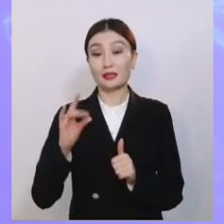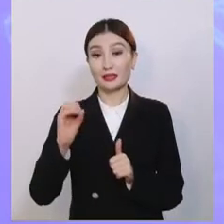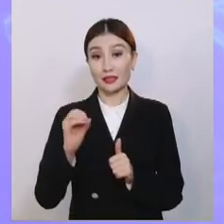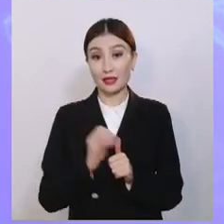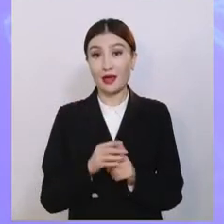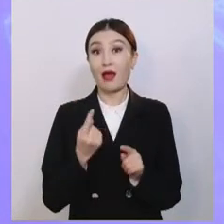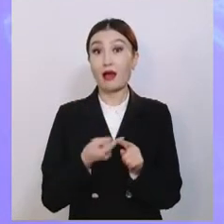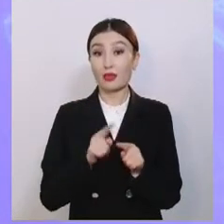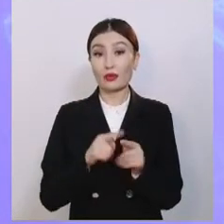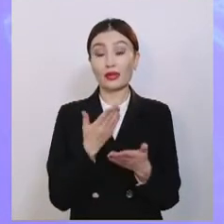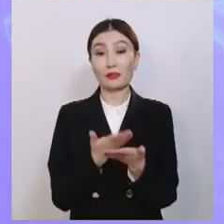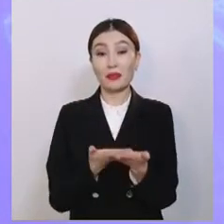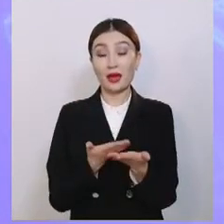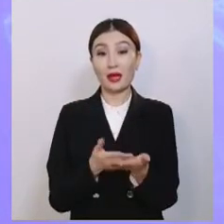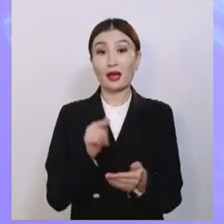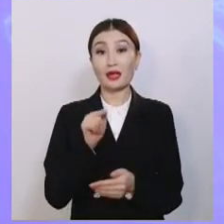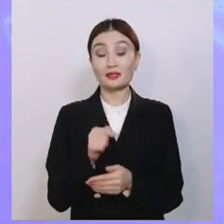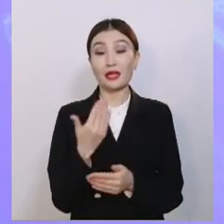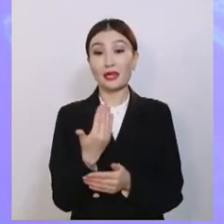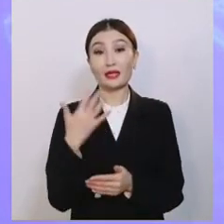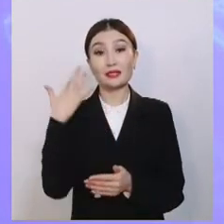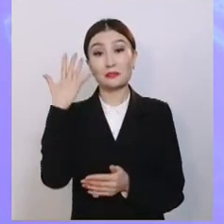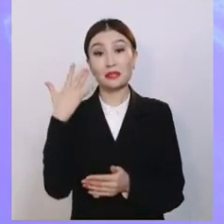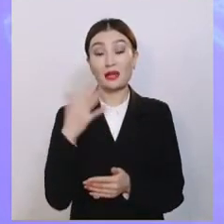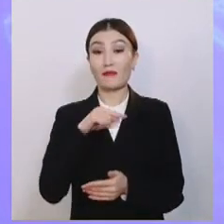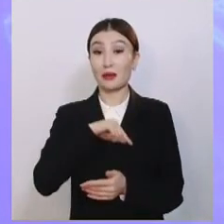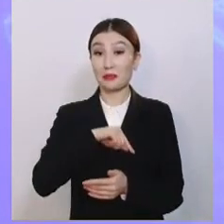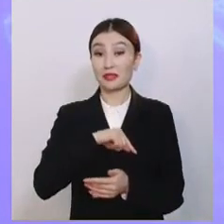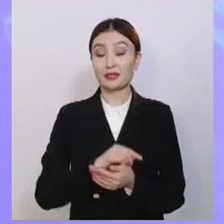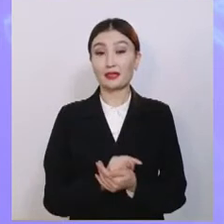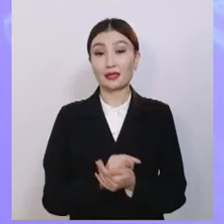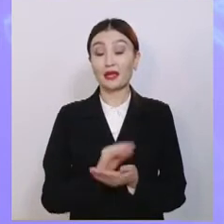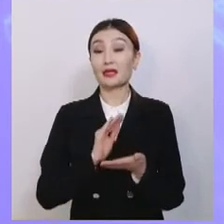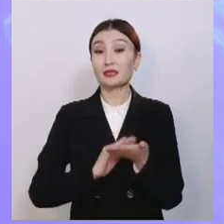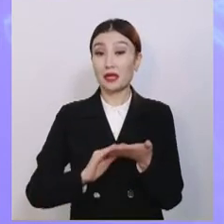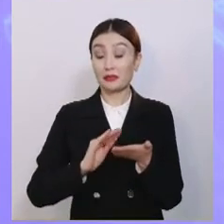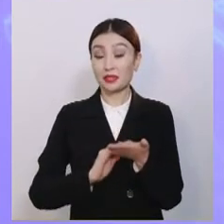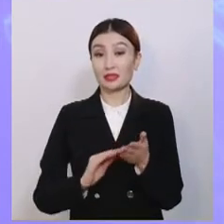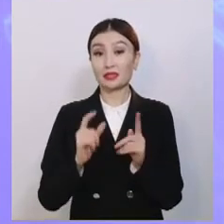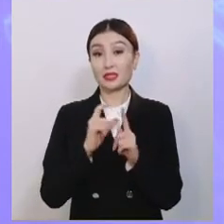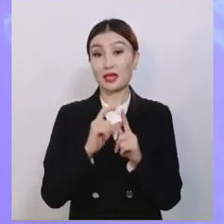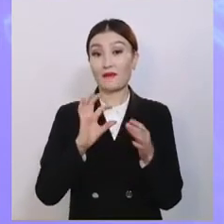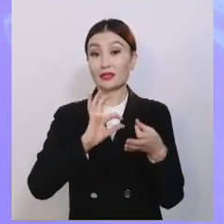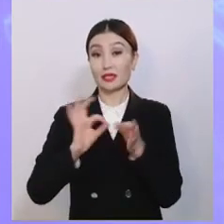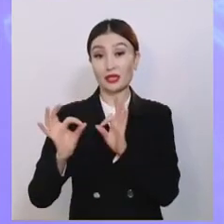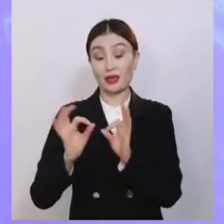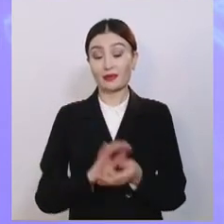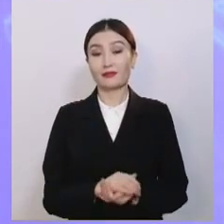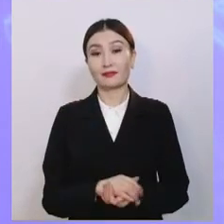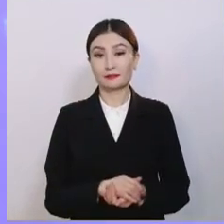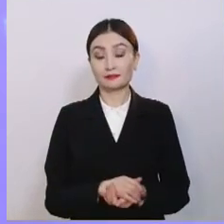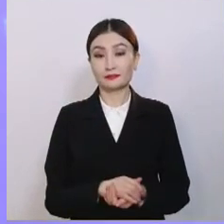которые обозначают их смысловые признаки. Запишите словосочетание.